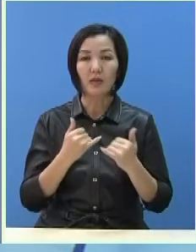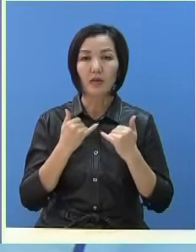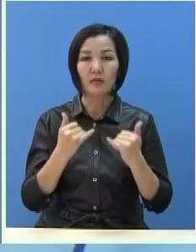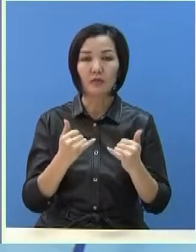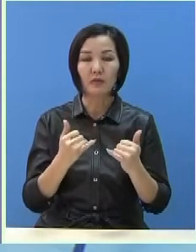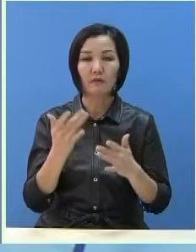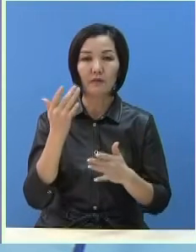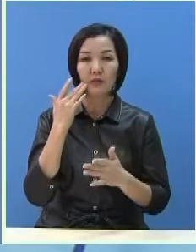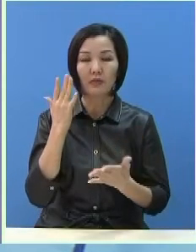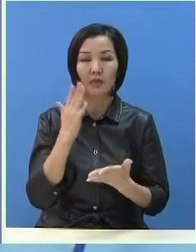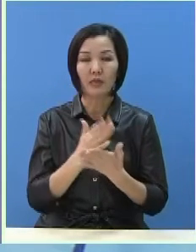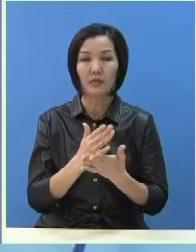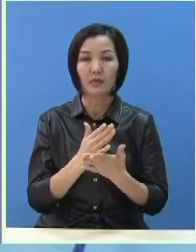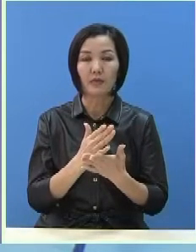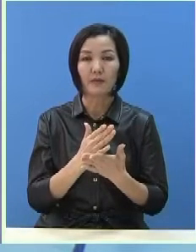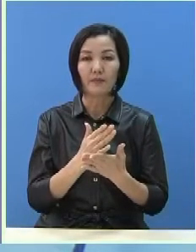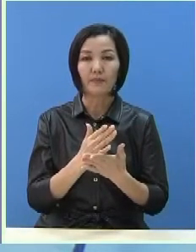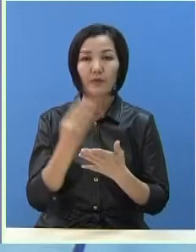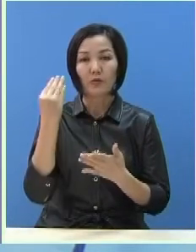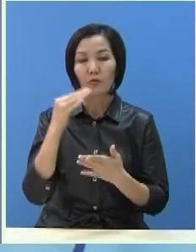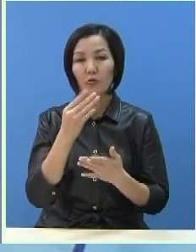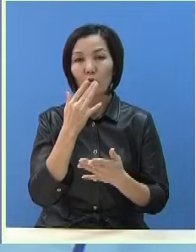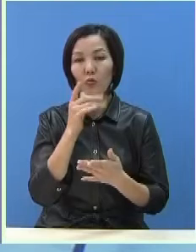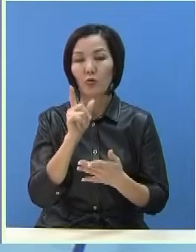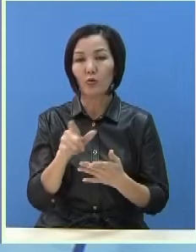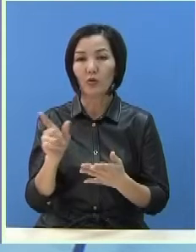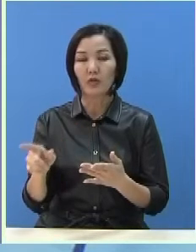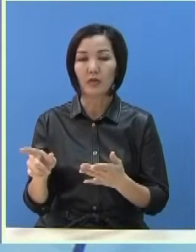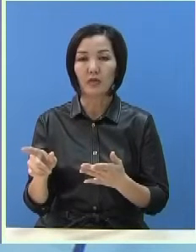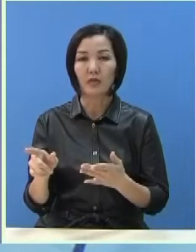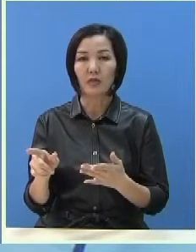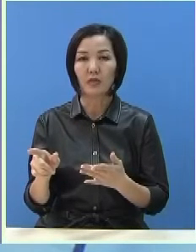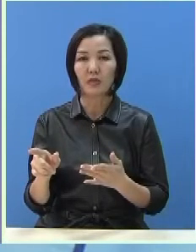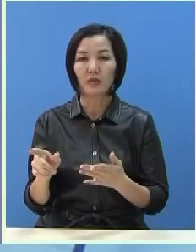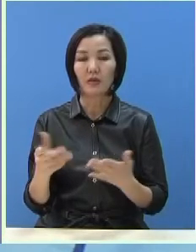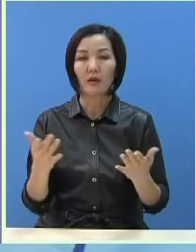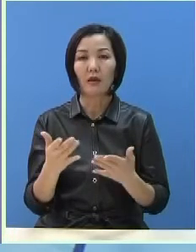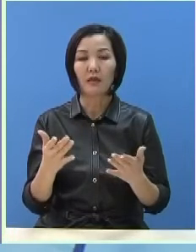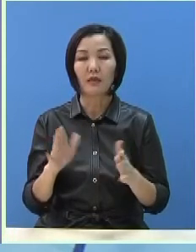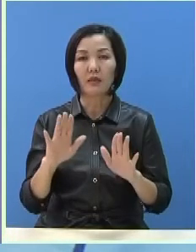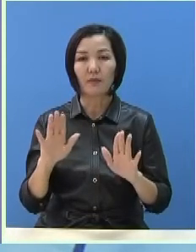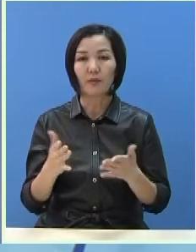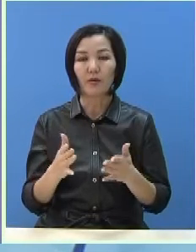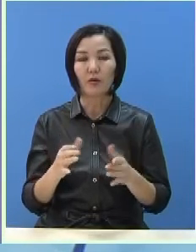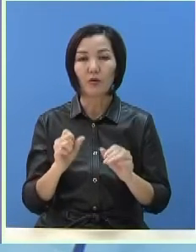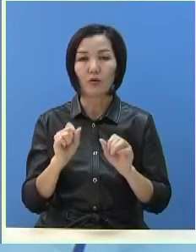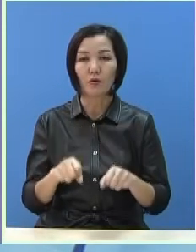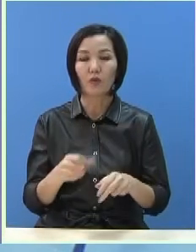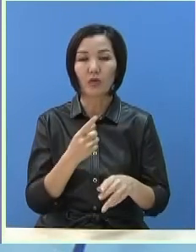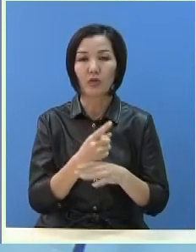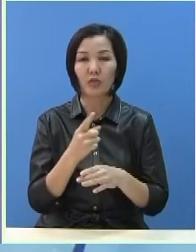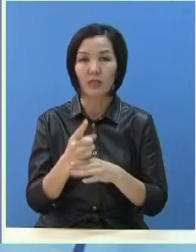ұсталынады. Міндетті түрде өзге ұлт өкілдерінің жаңағы қандай да бір олардың құқықтарын